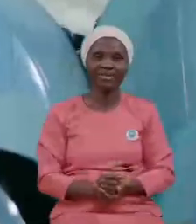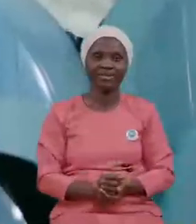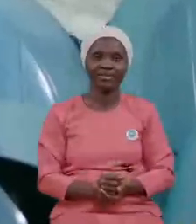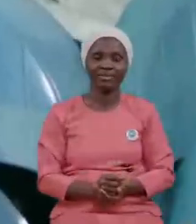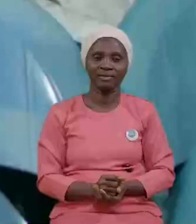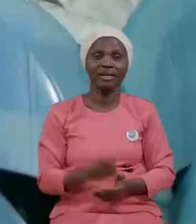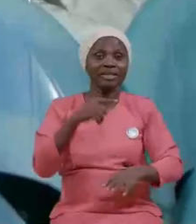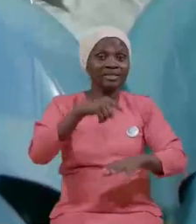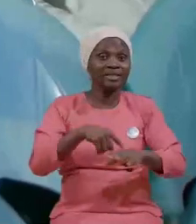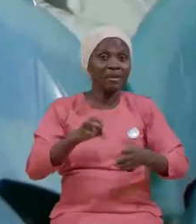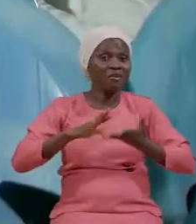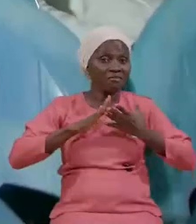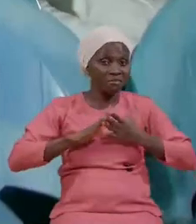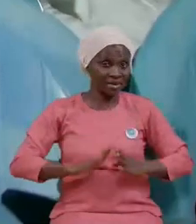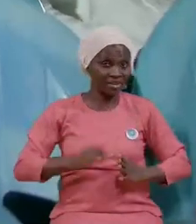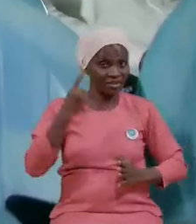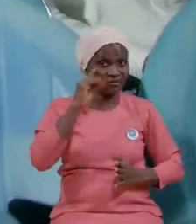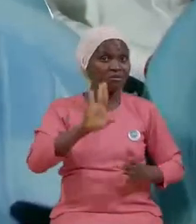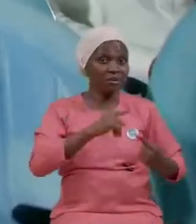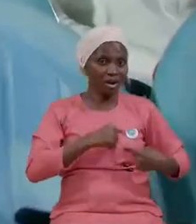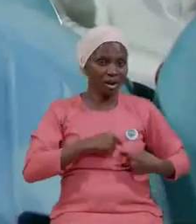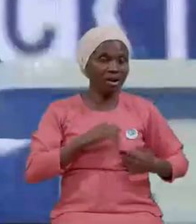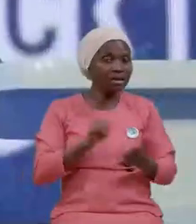Le moment de paix pour ta vie est venu.